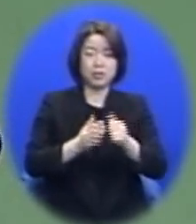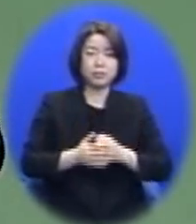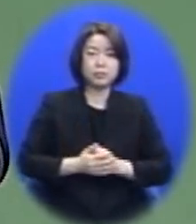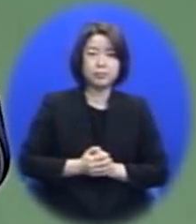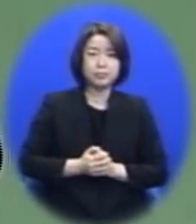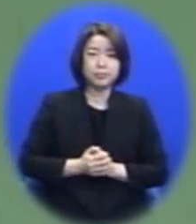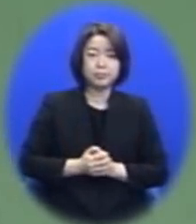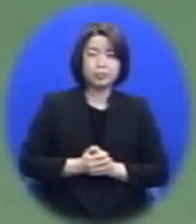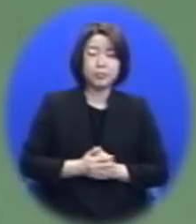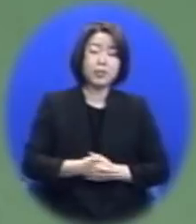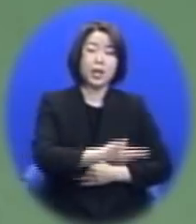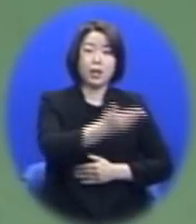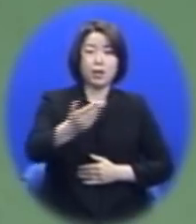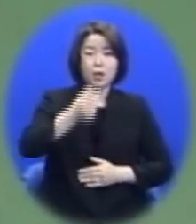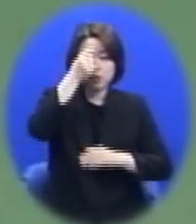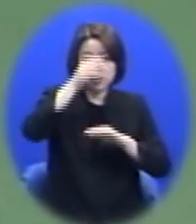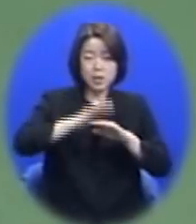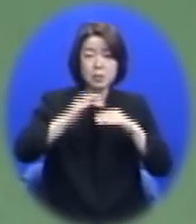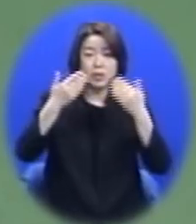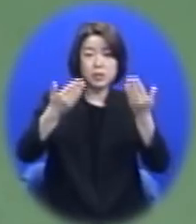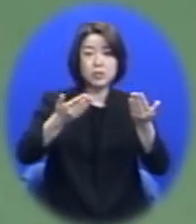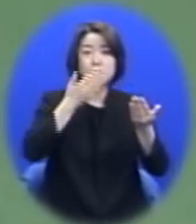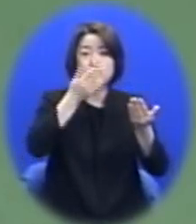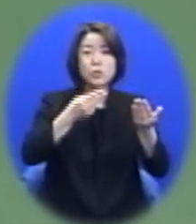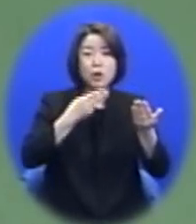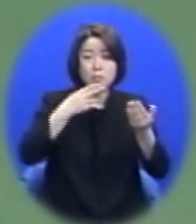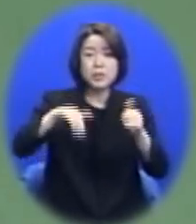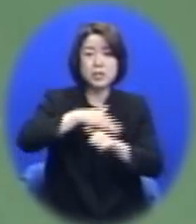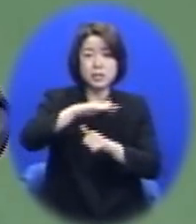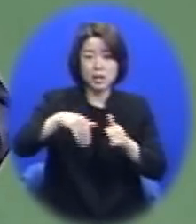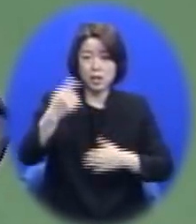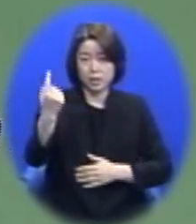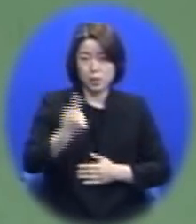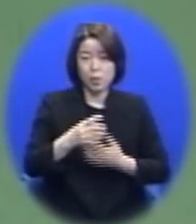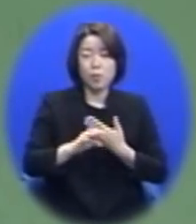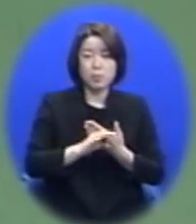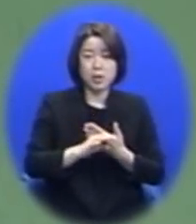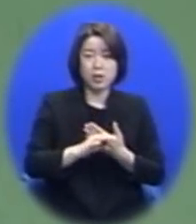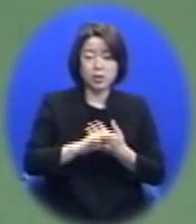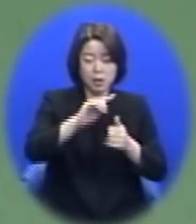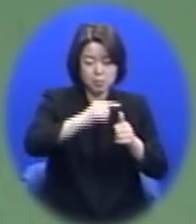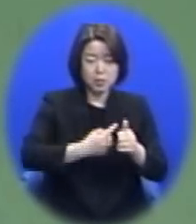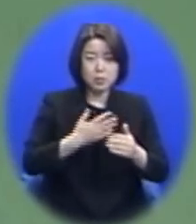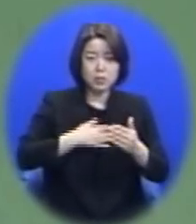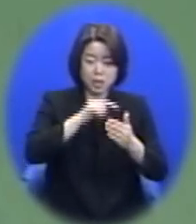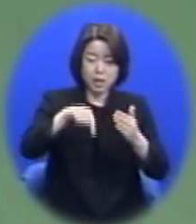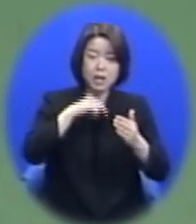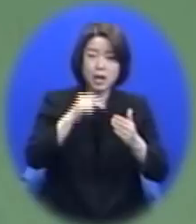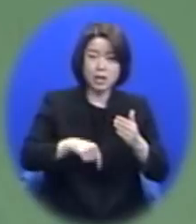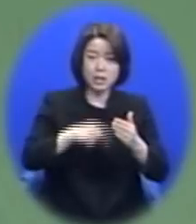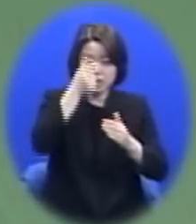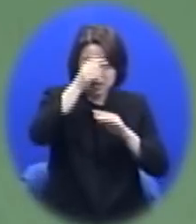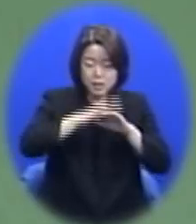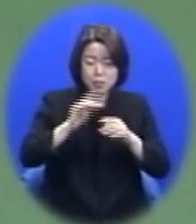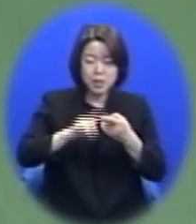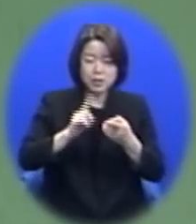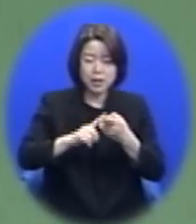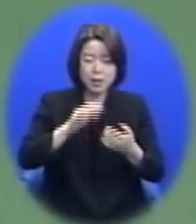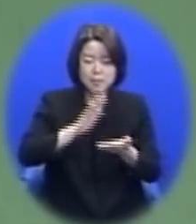여러분 예배 드릴 수가 없는 상황이 올 때 비로소 내 안에 예배에 대한 열망이, 열정이,